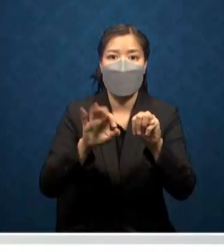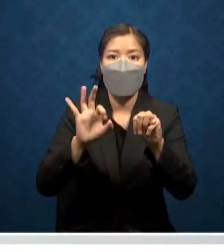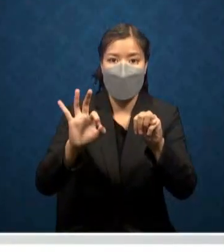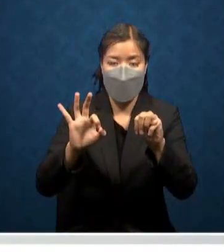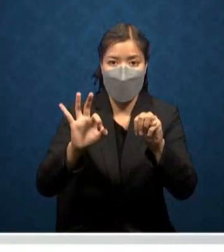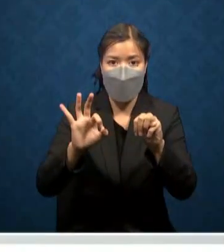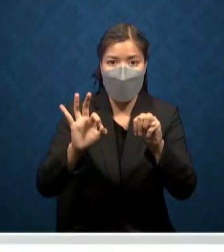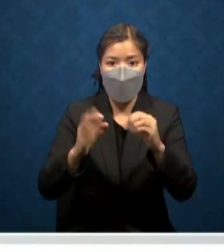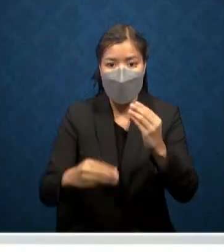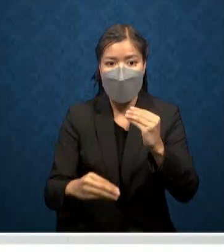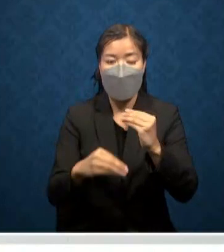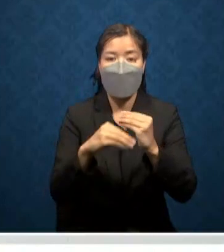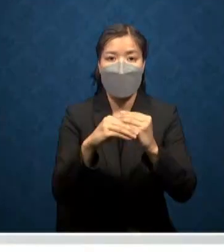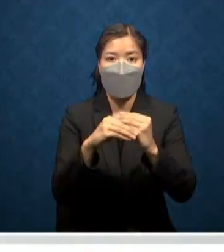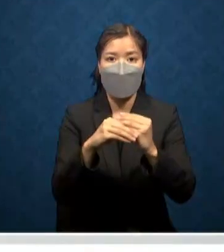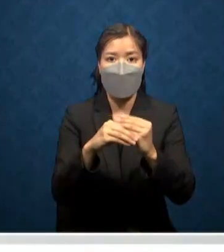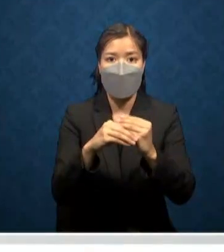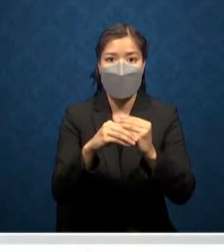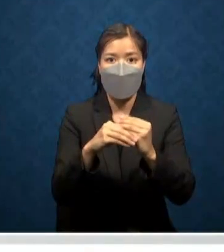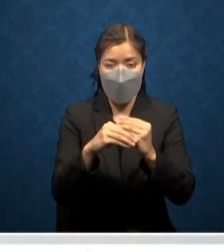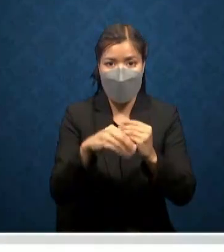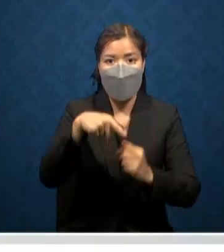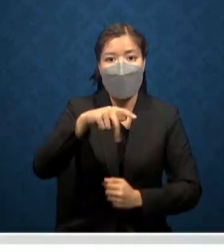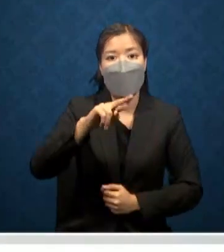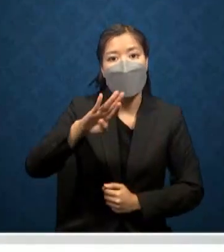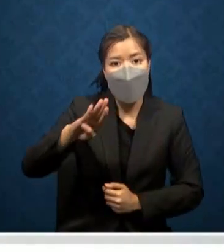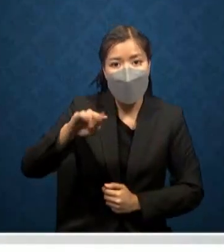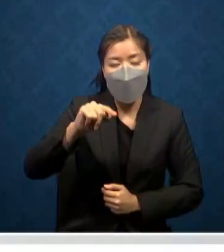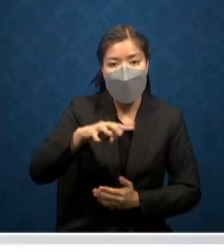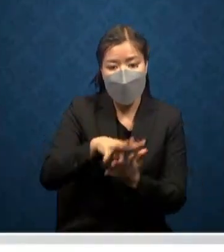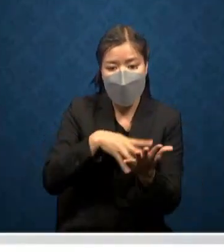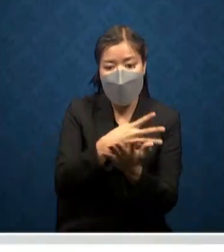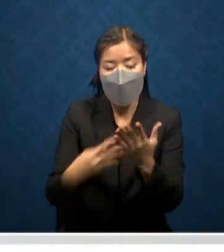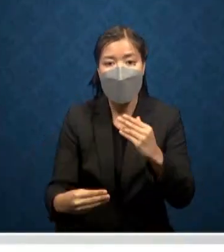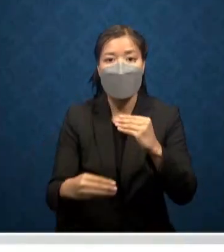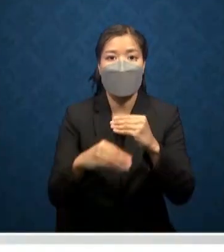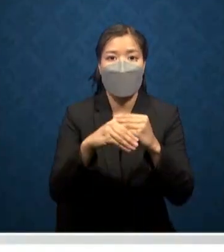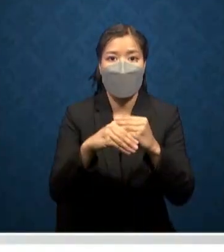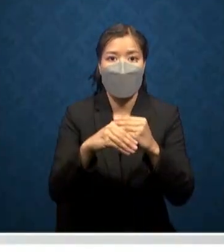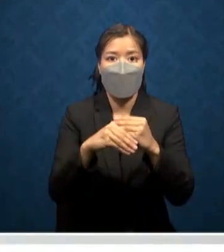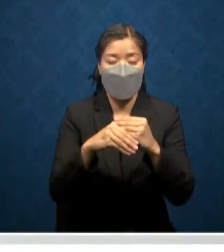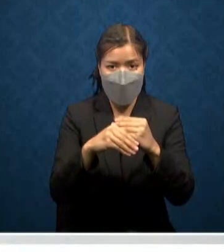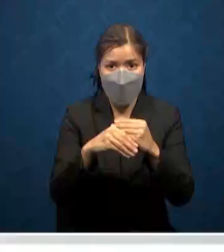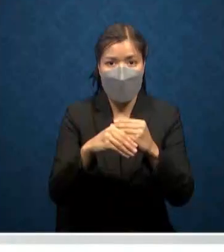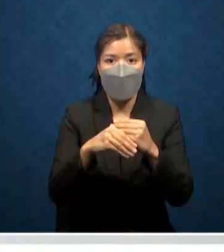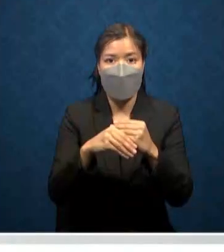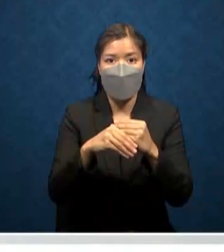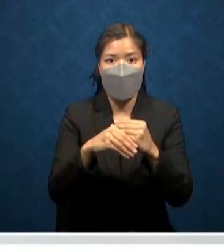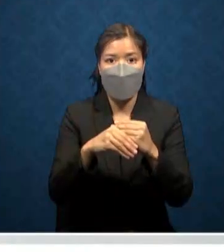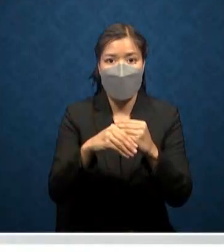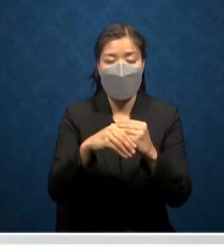ที่เพิ่มขึ้นใหม่ในร่างพ.ร.ฎ.ฉบับนี้ได้มีการข้อกำหนดให้มีองค์ประกอบขึ้นมาทดแทน